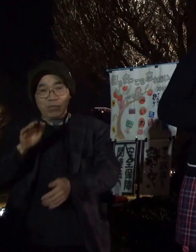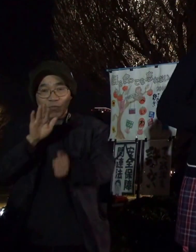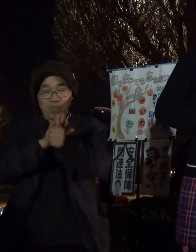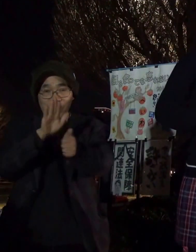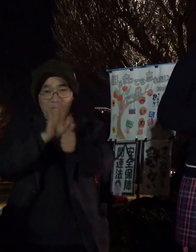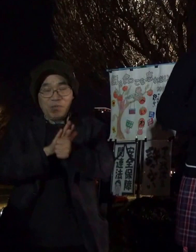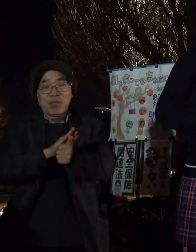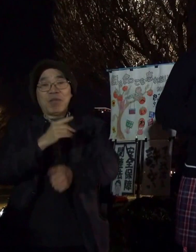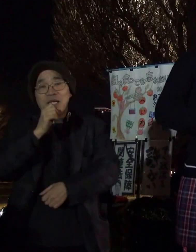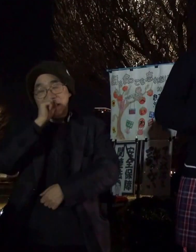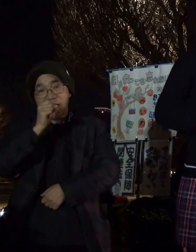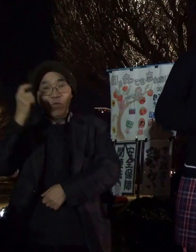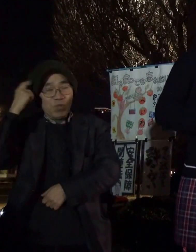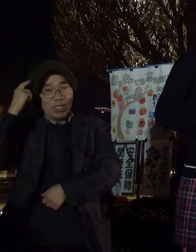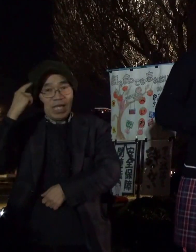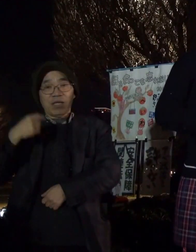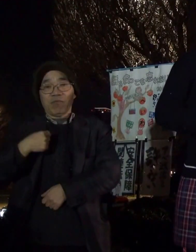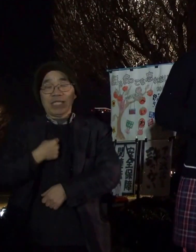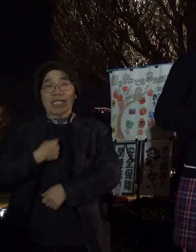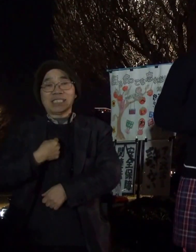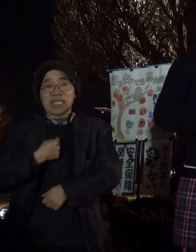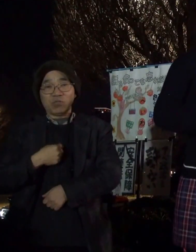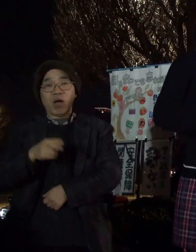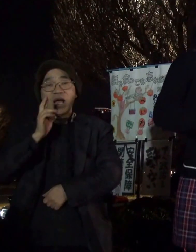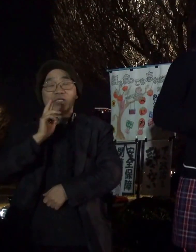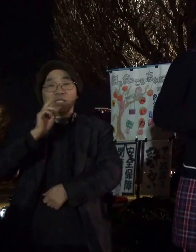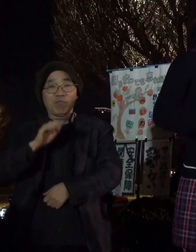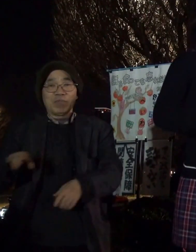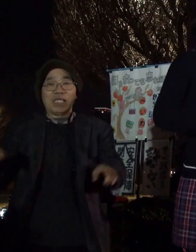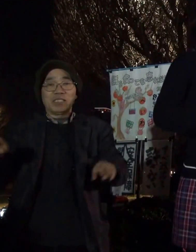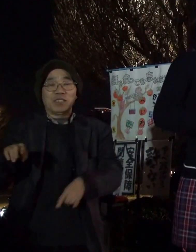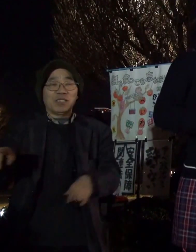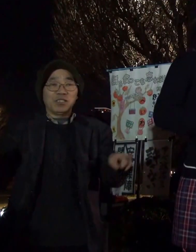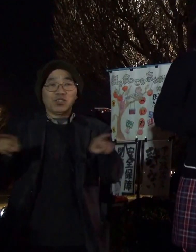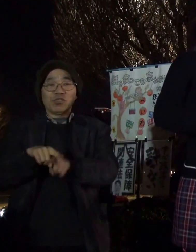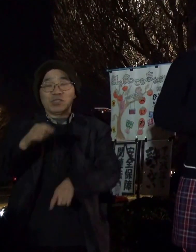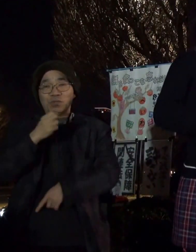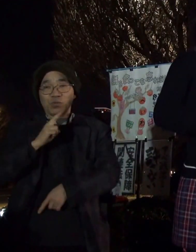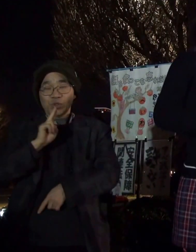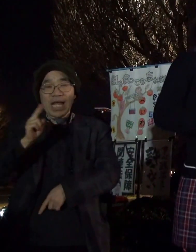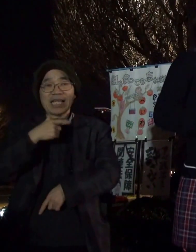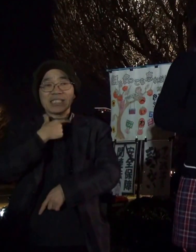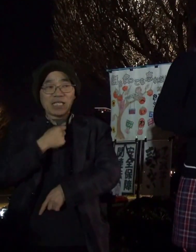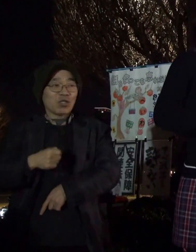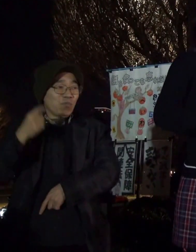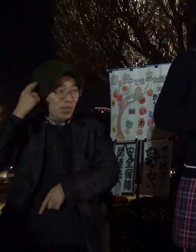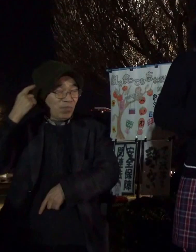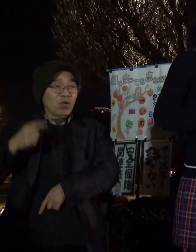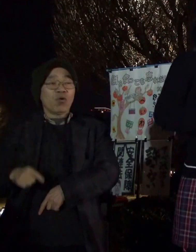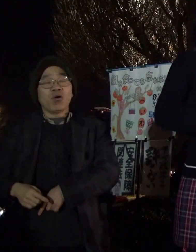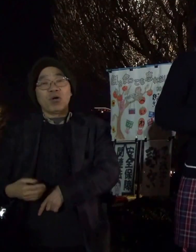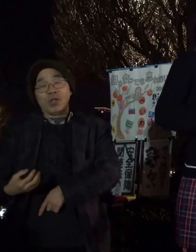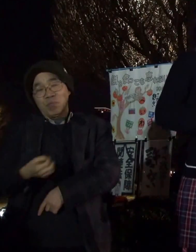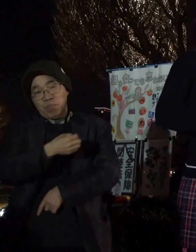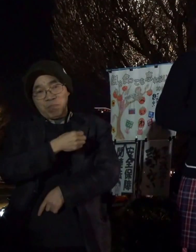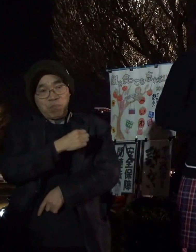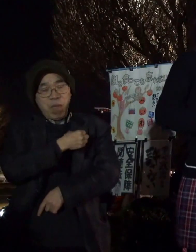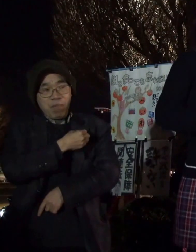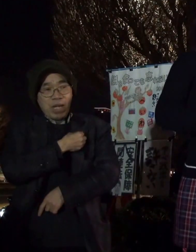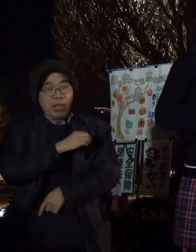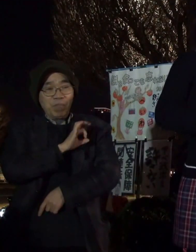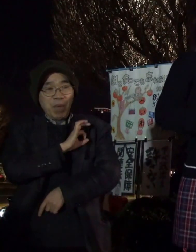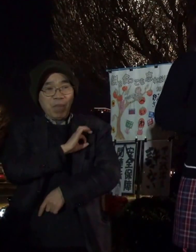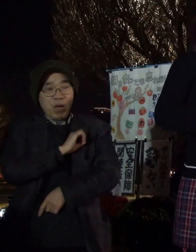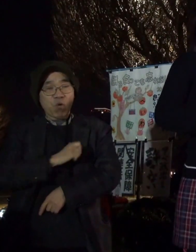って、今日はここで、ね、歌を皆さんと一緒に歌いたいと思います。じゃあメンバーの方を紹介させ